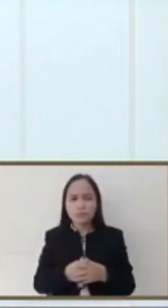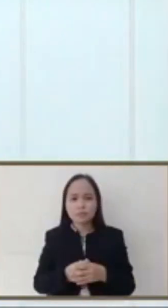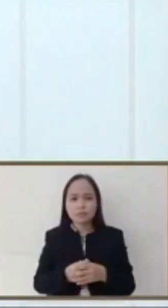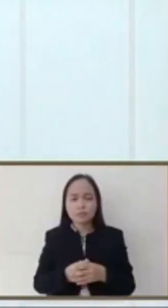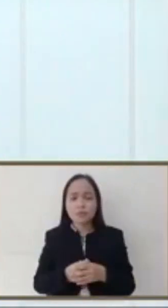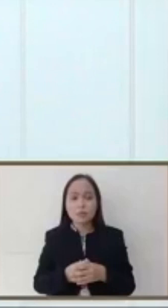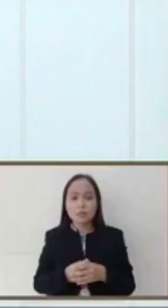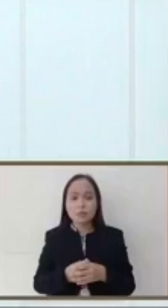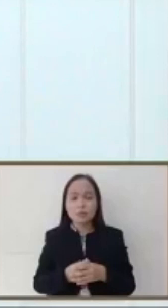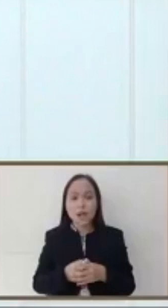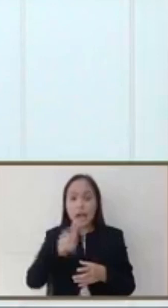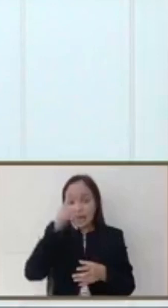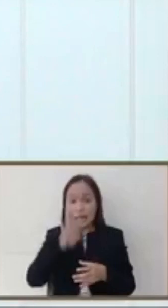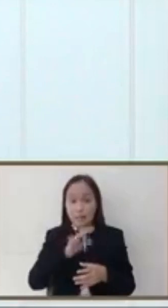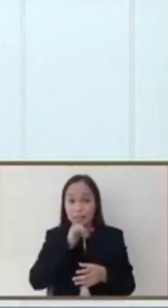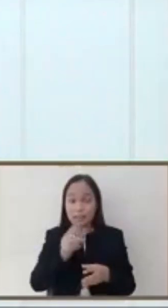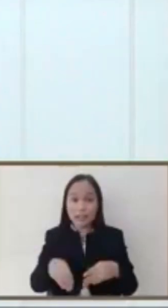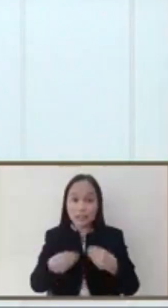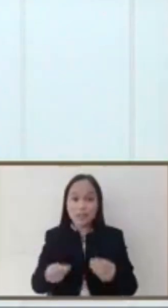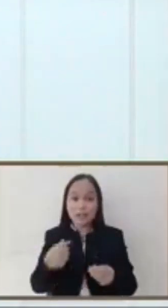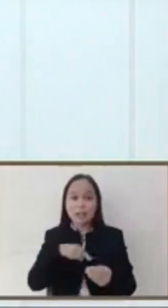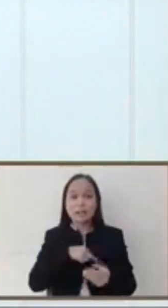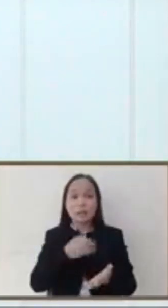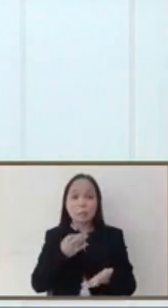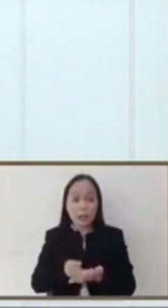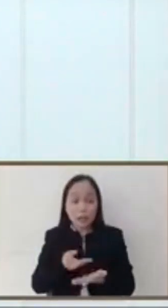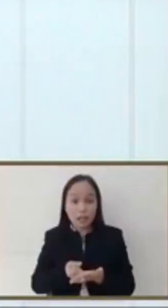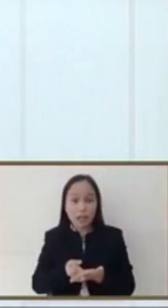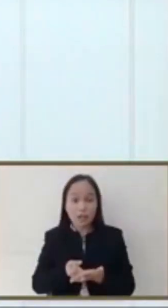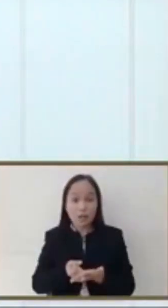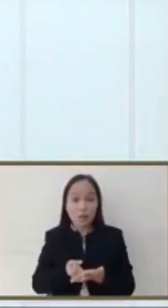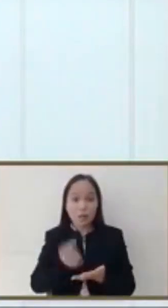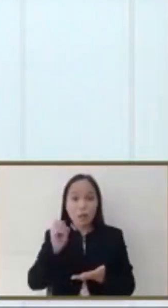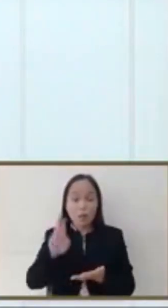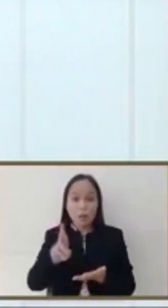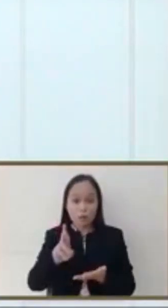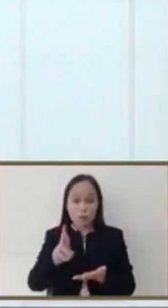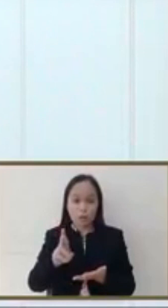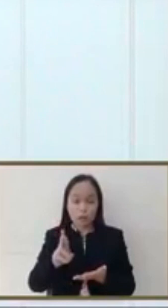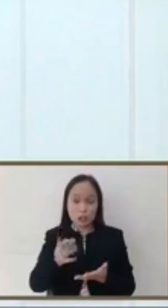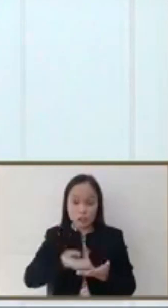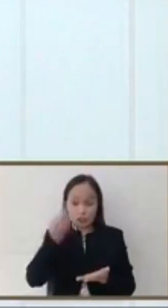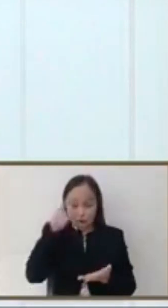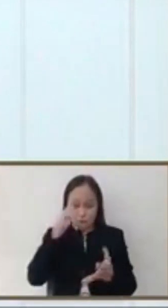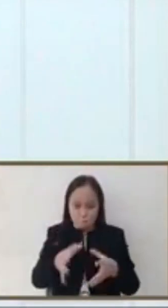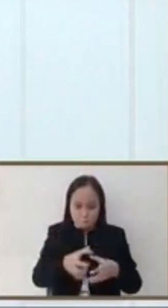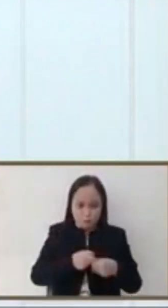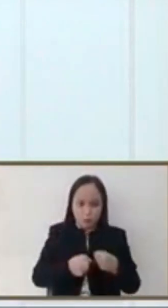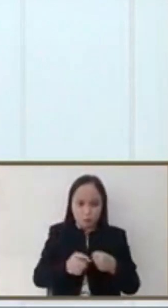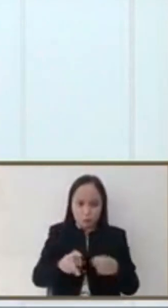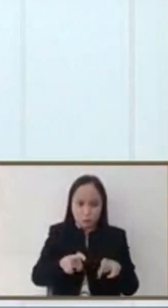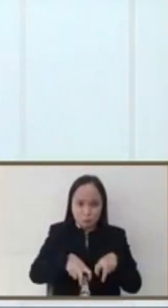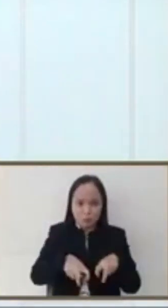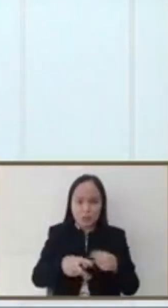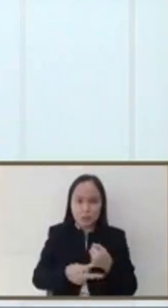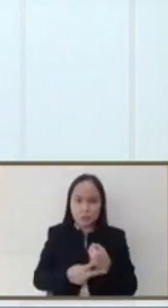tayo binigyan ng Panginoon ng pera or ng kayamanan to hoard. Alright? Tandaan niyo po, mga kapatid,